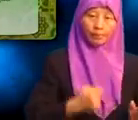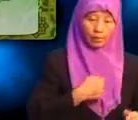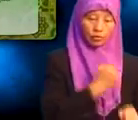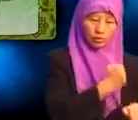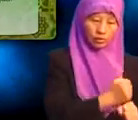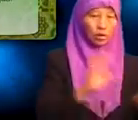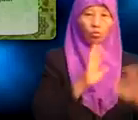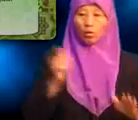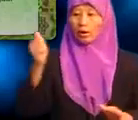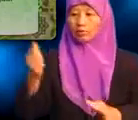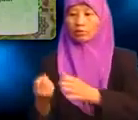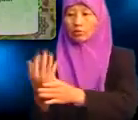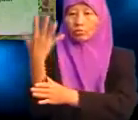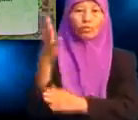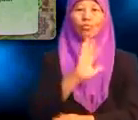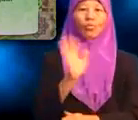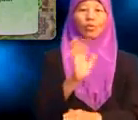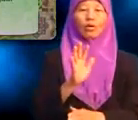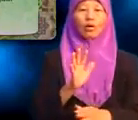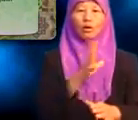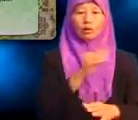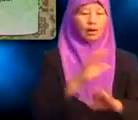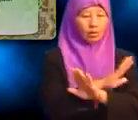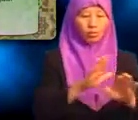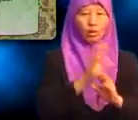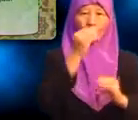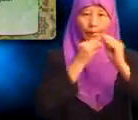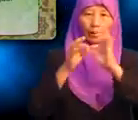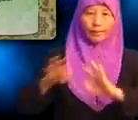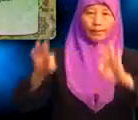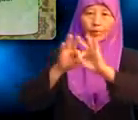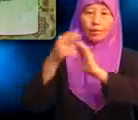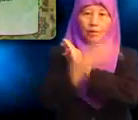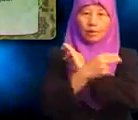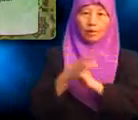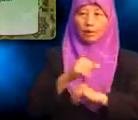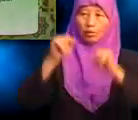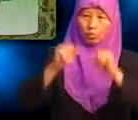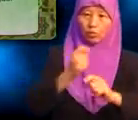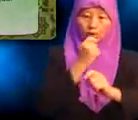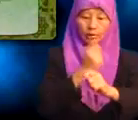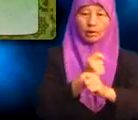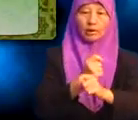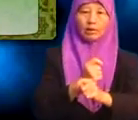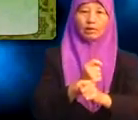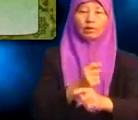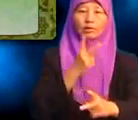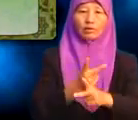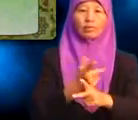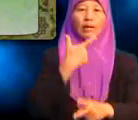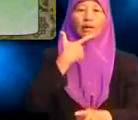juga merupakan makanan asasi sesebuah negara dan tahan disimpan lama.